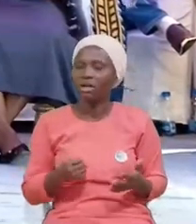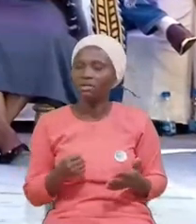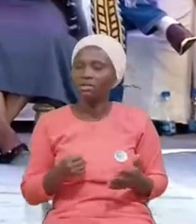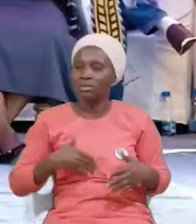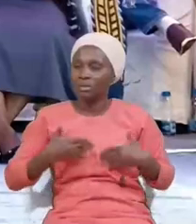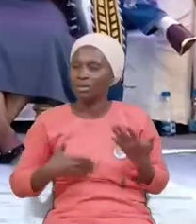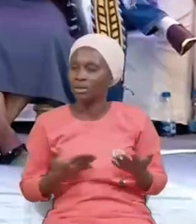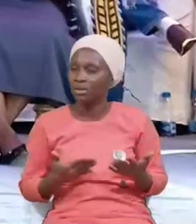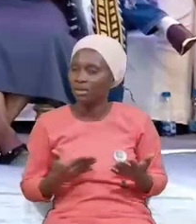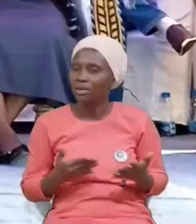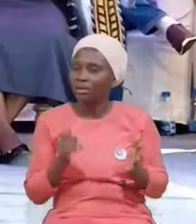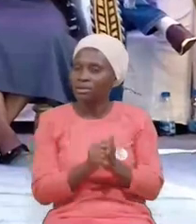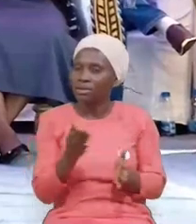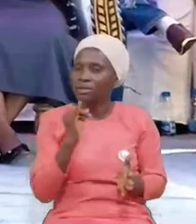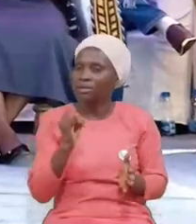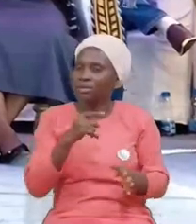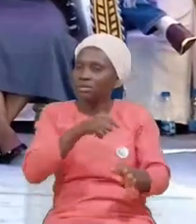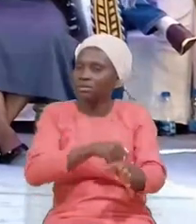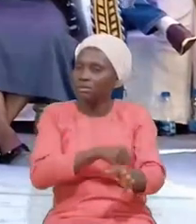Il y a des épines.